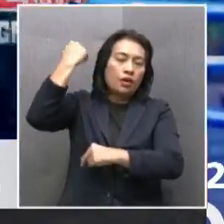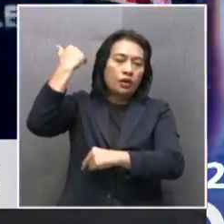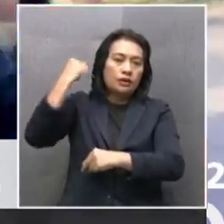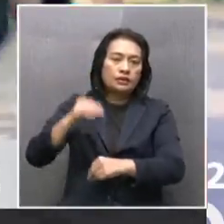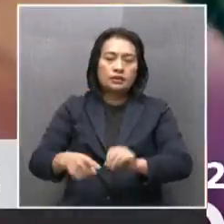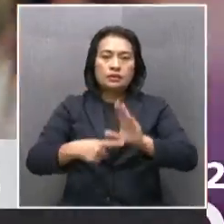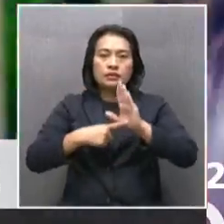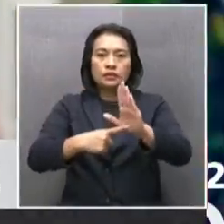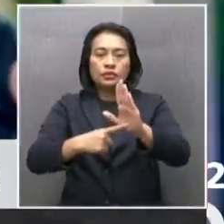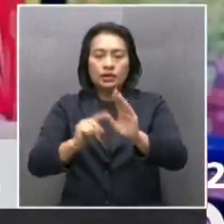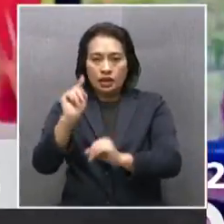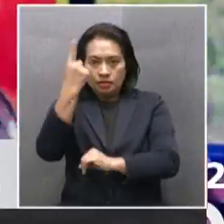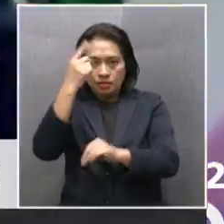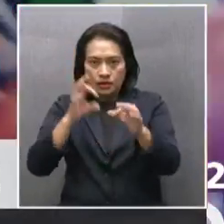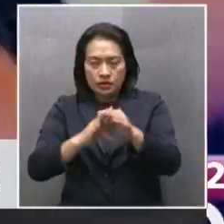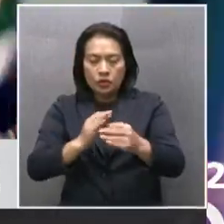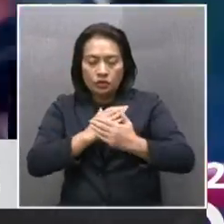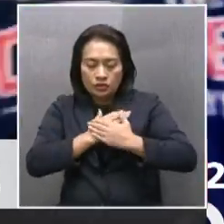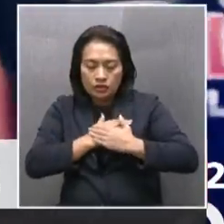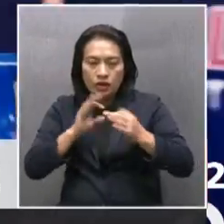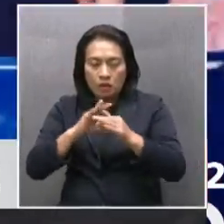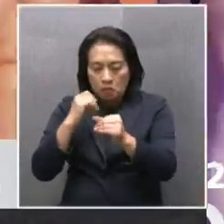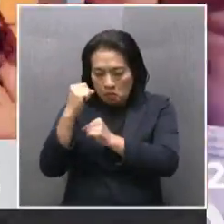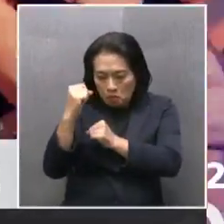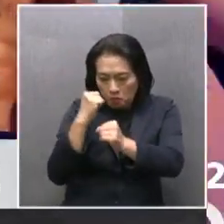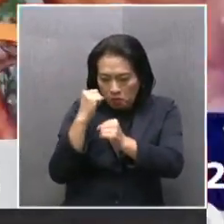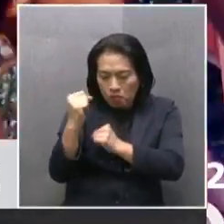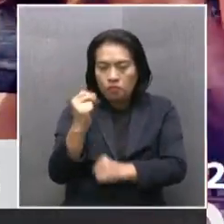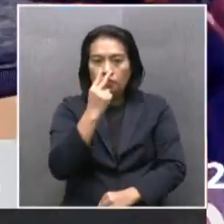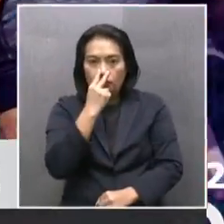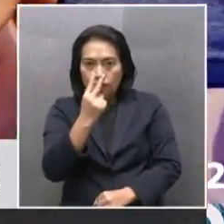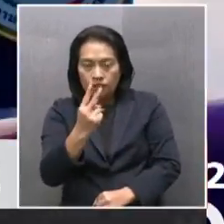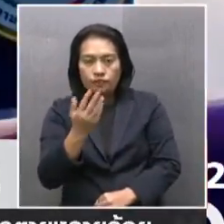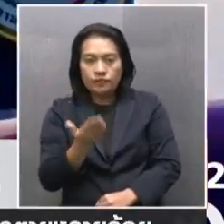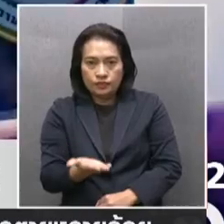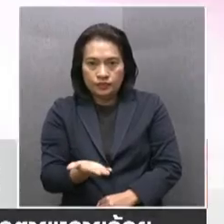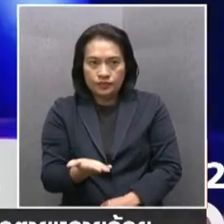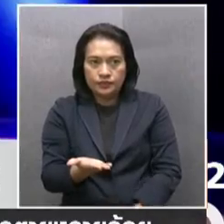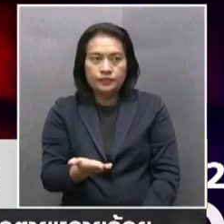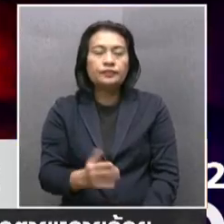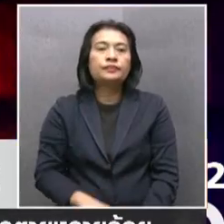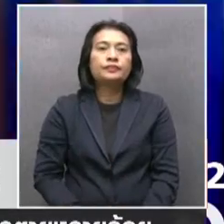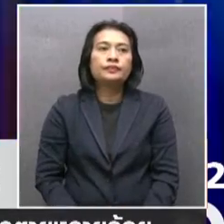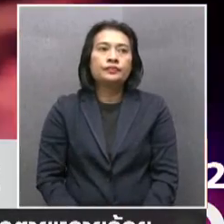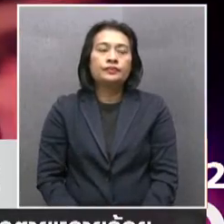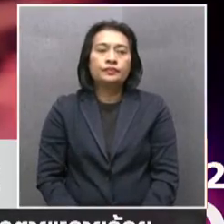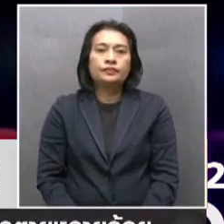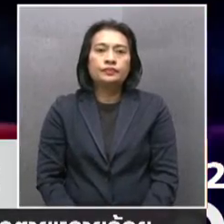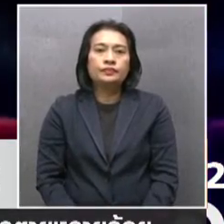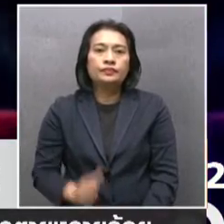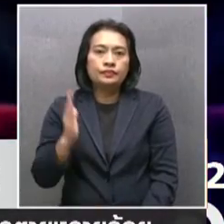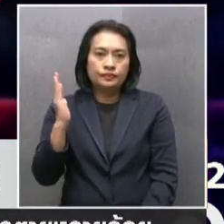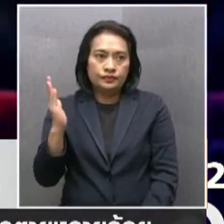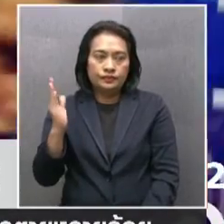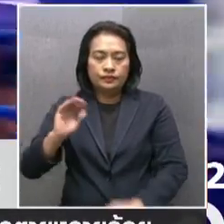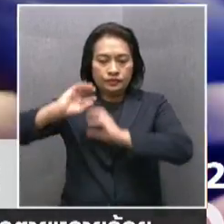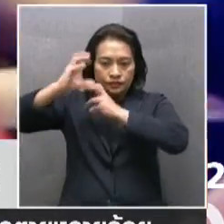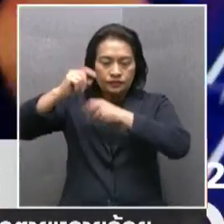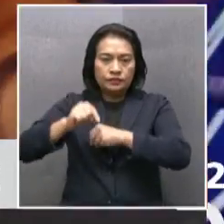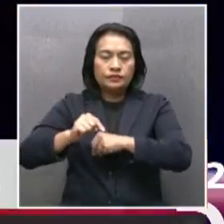างซีซั่นใหม่ที่คนรักมวยไทยห้ามพลาดติดตามได้ใน The Challenger Battleground เวล